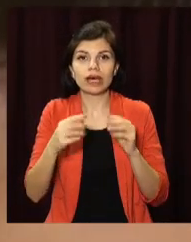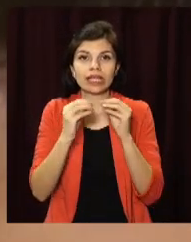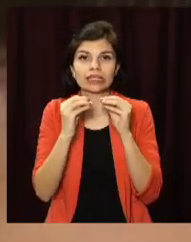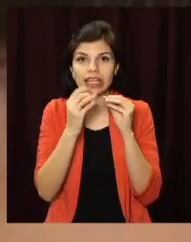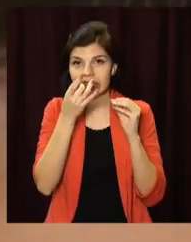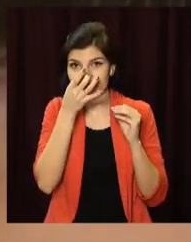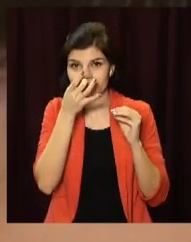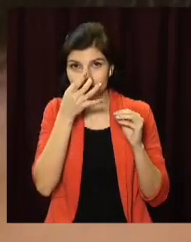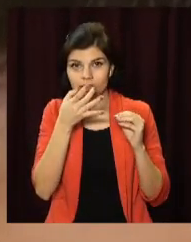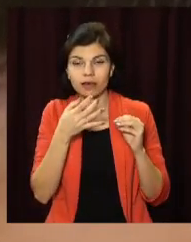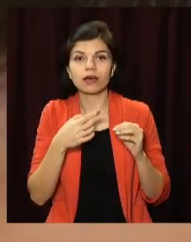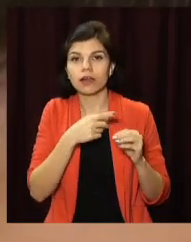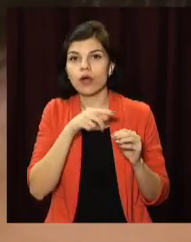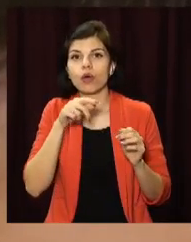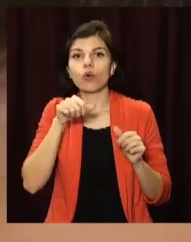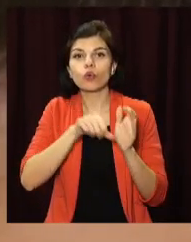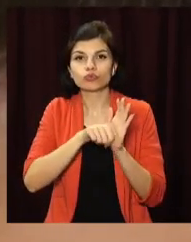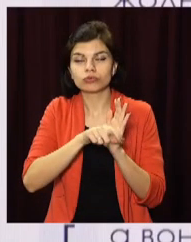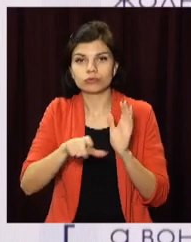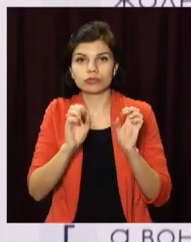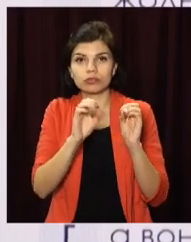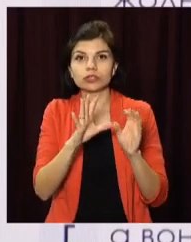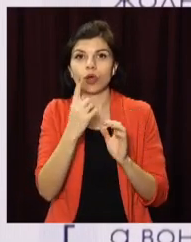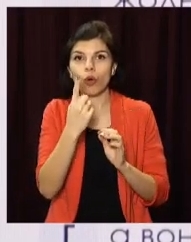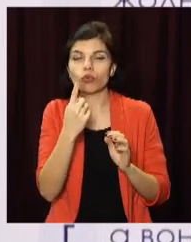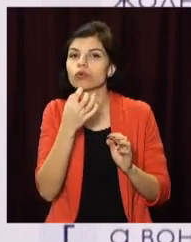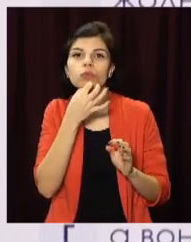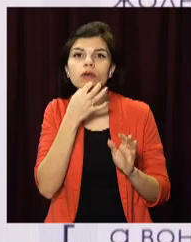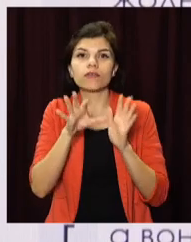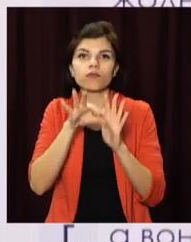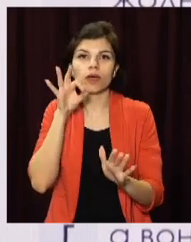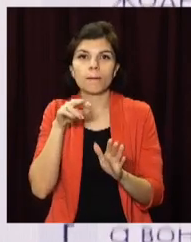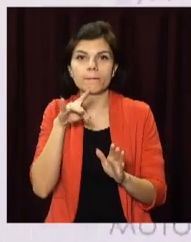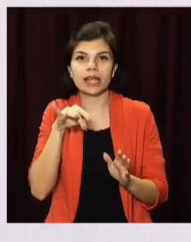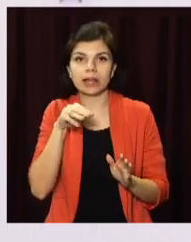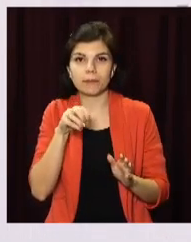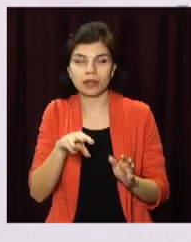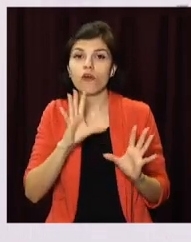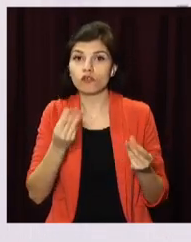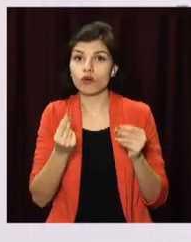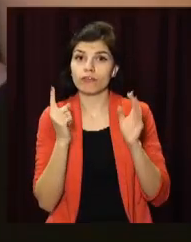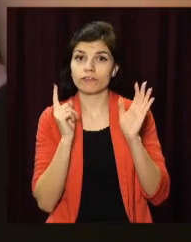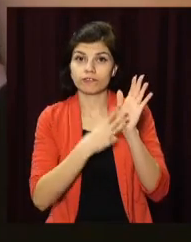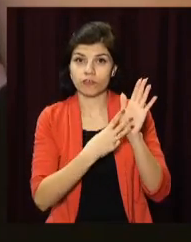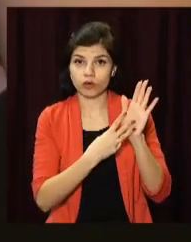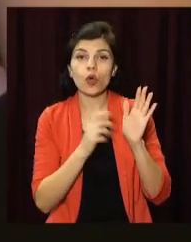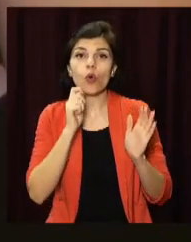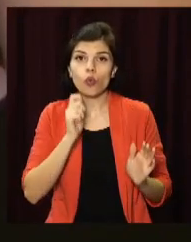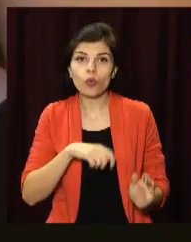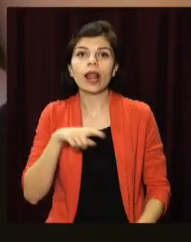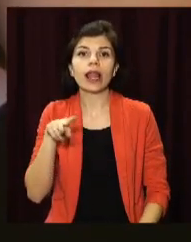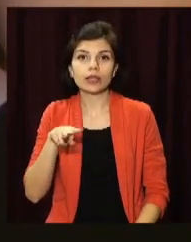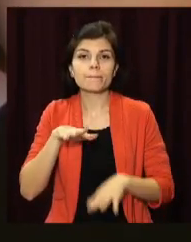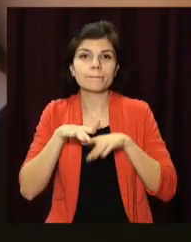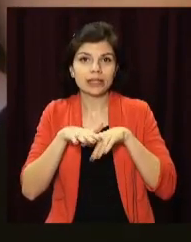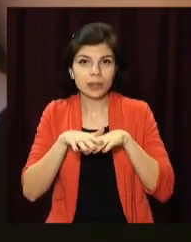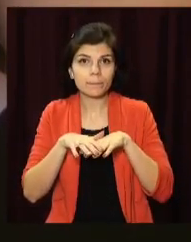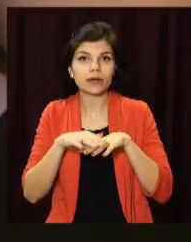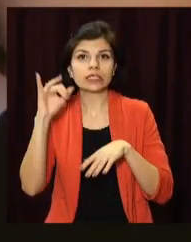10 квітня. Учасники складатимуть іспит з одного з обраного предмету. Загалом їх 8 – українська мова та література,